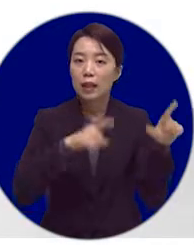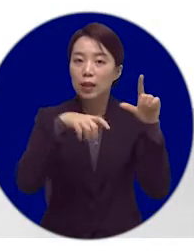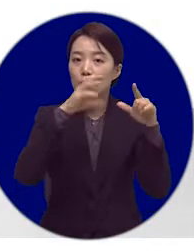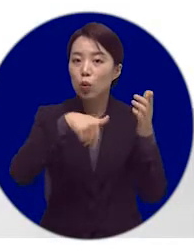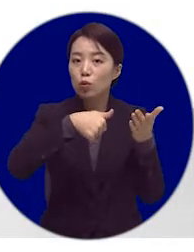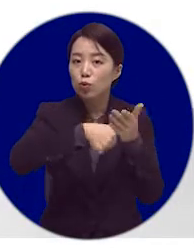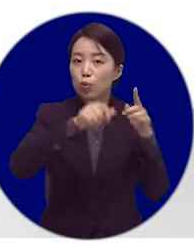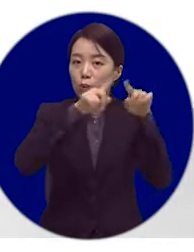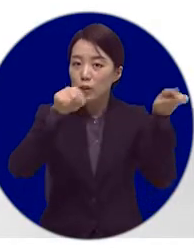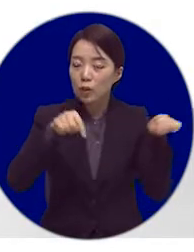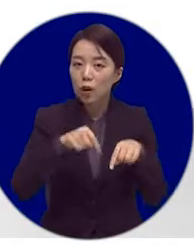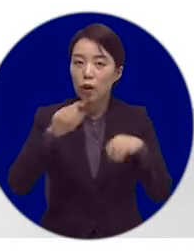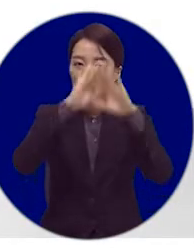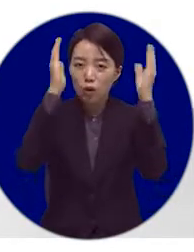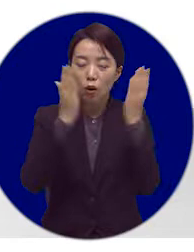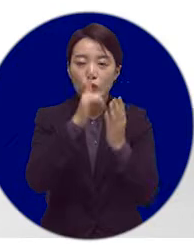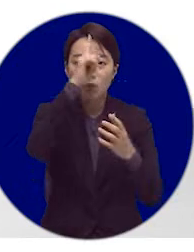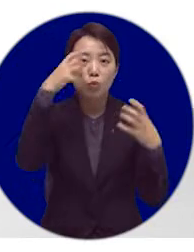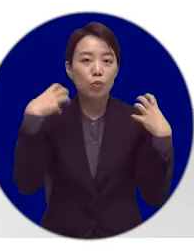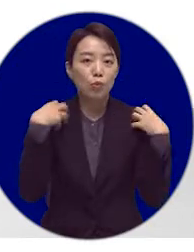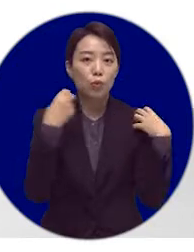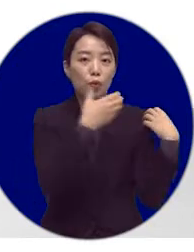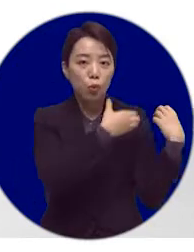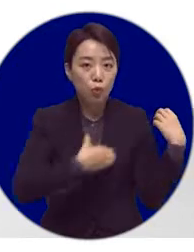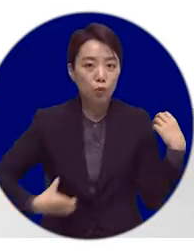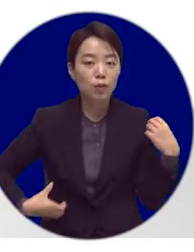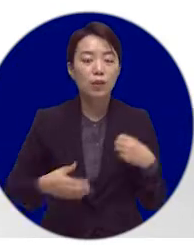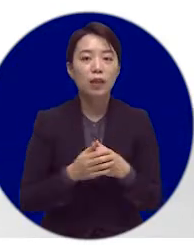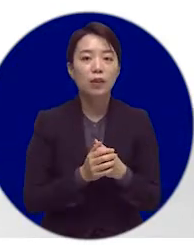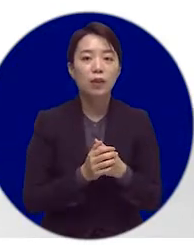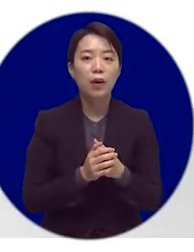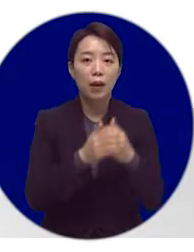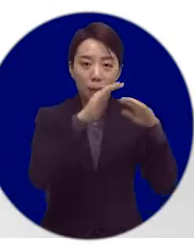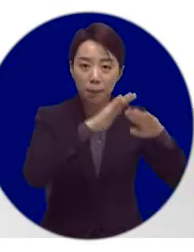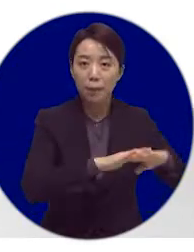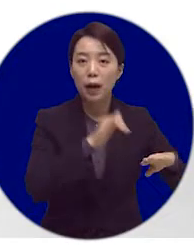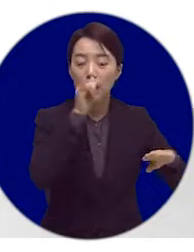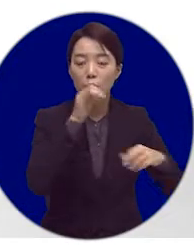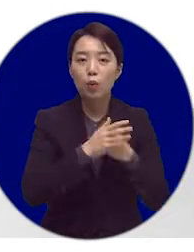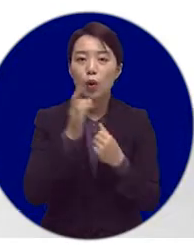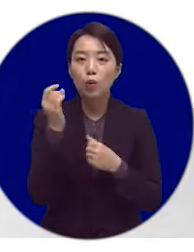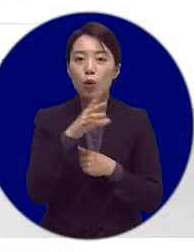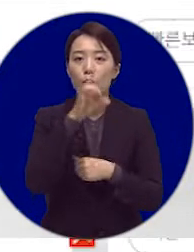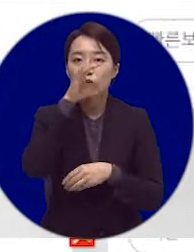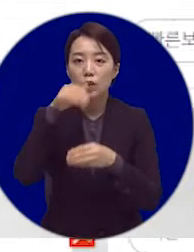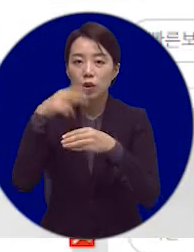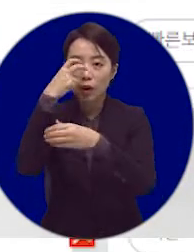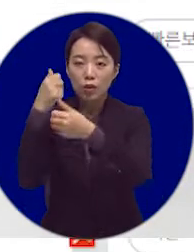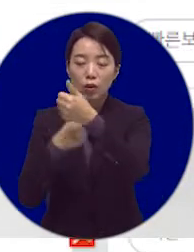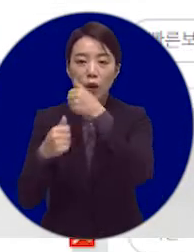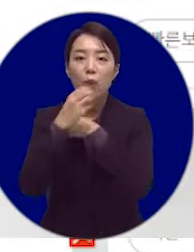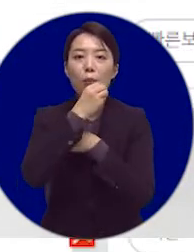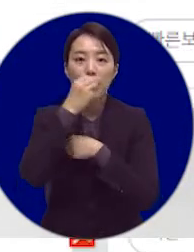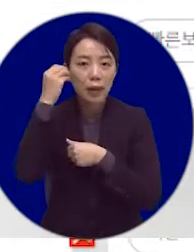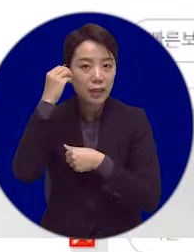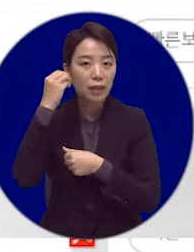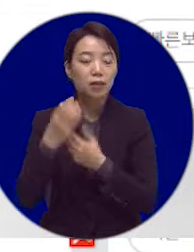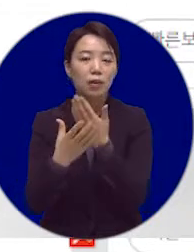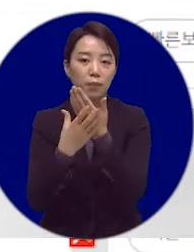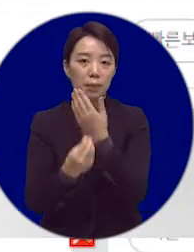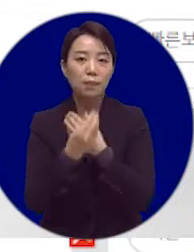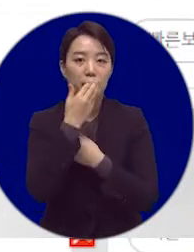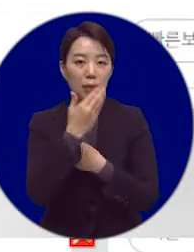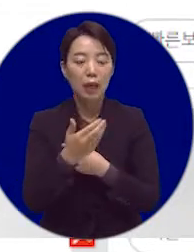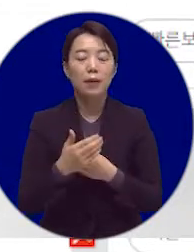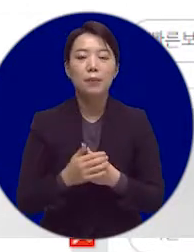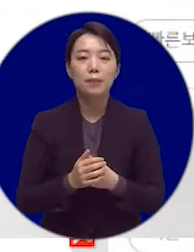신고서는 전국 구시군청, 읍면사무소, 동주민센터에 비치돼 있고 중앙선거관리위원회 홈페이지 자료실에서